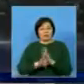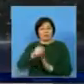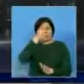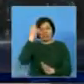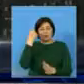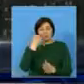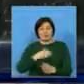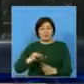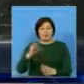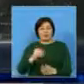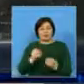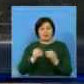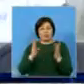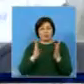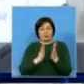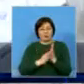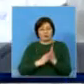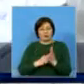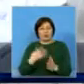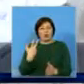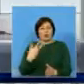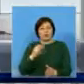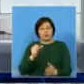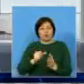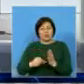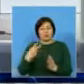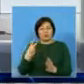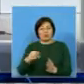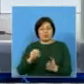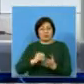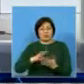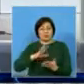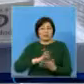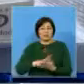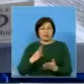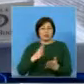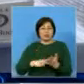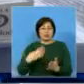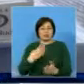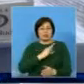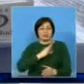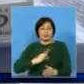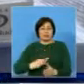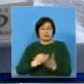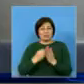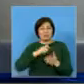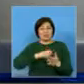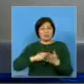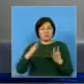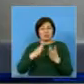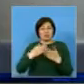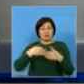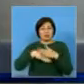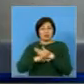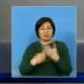облыста коронавирус инфекциясына шалдыққан 3623 жағдай тіркелді. Оның 95%-дан астамы жазылып, үйлеріне шықты.